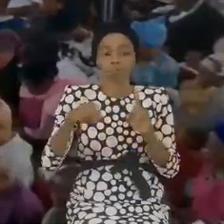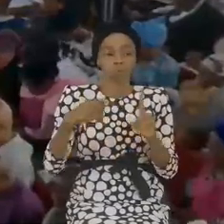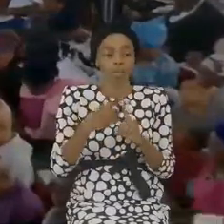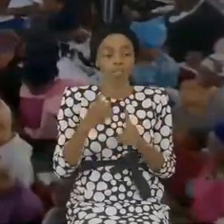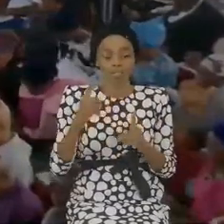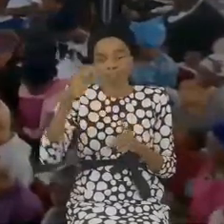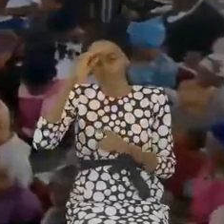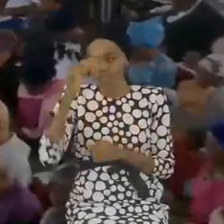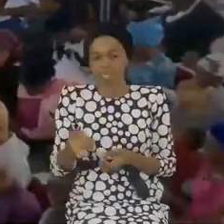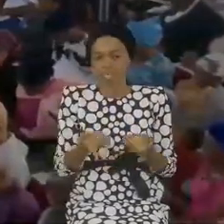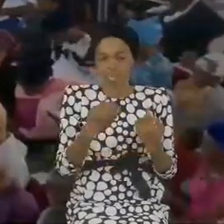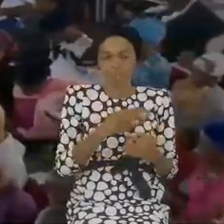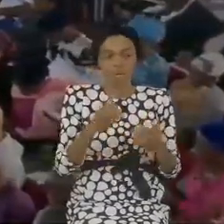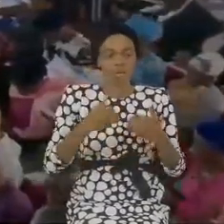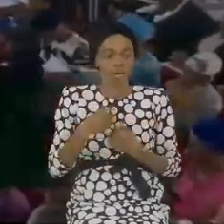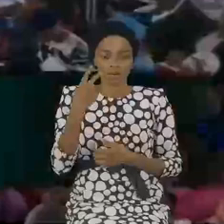23. Actes 11, 23.